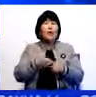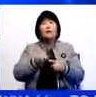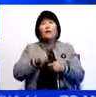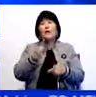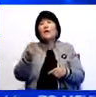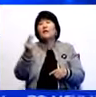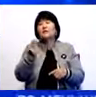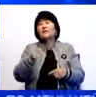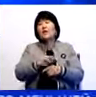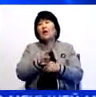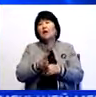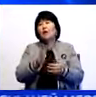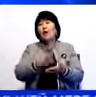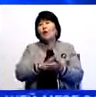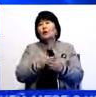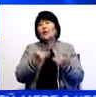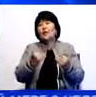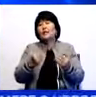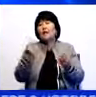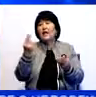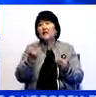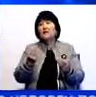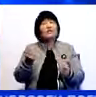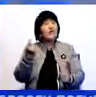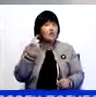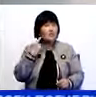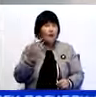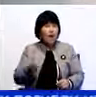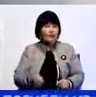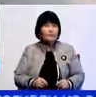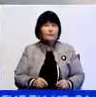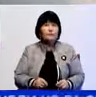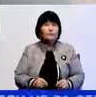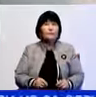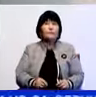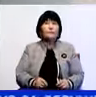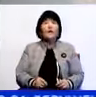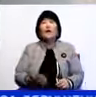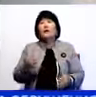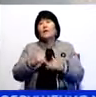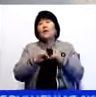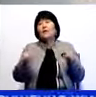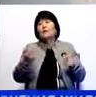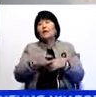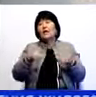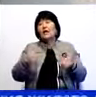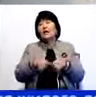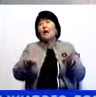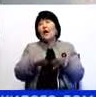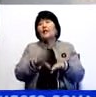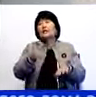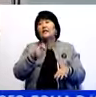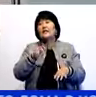этого с этого обеспечивает высокое качество изображения и звука в эпоху стремительно развивающийся в технологии аналоговый сигнал